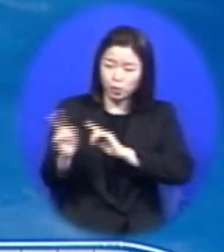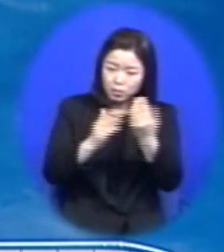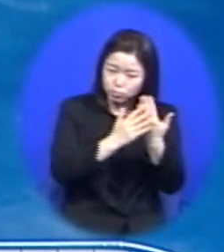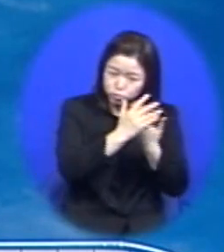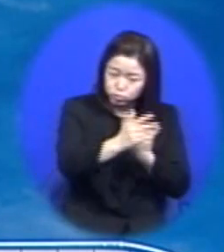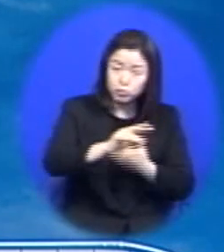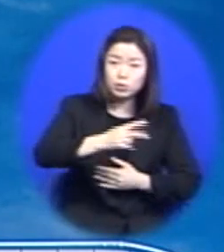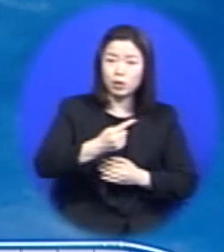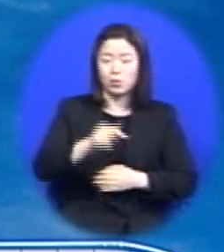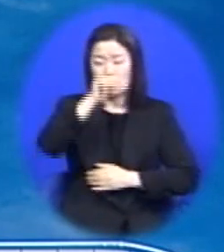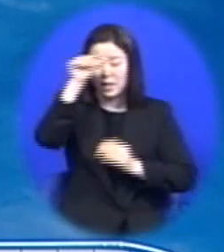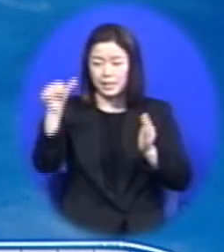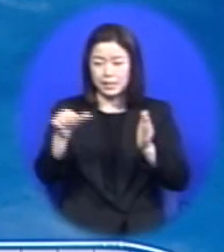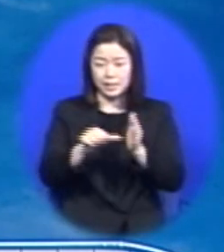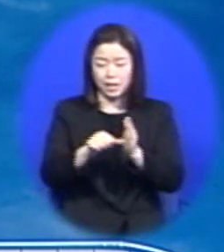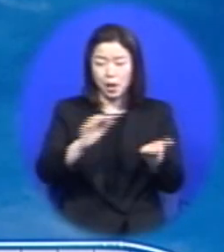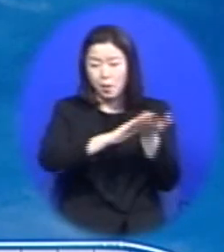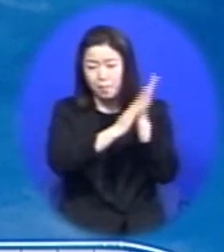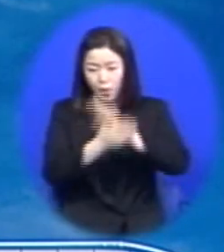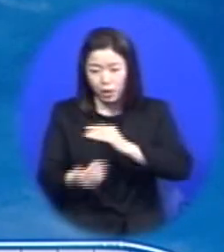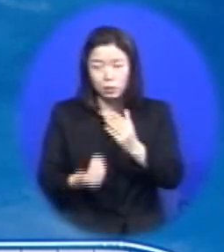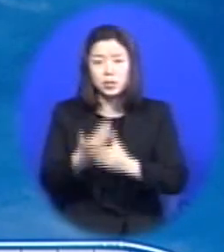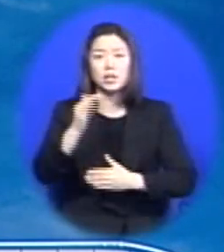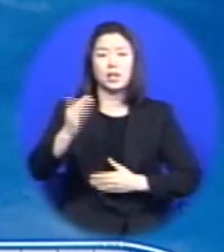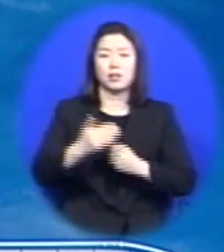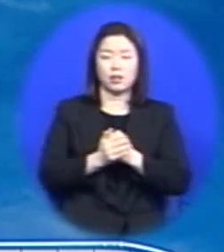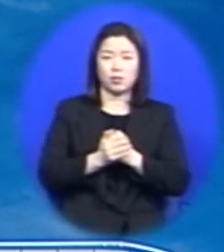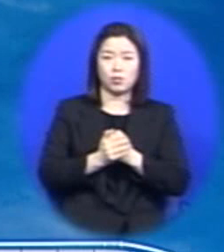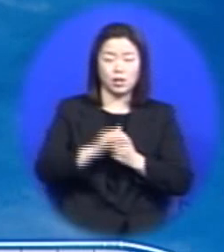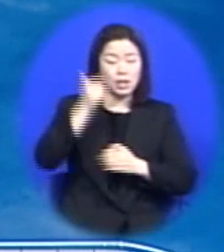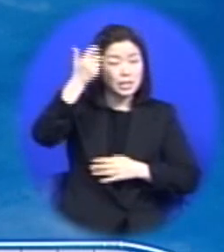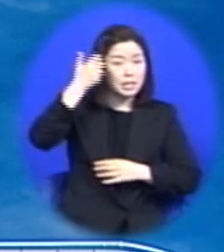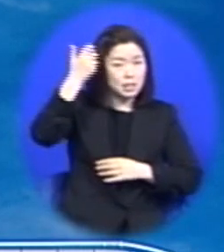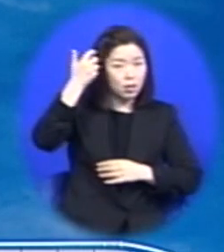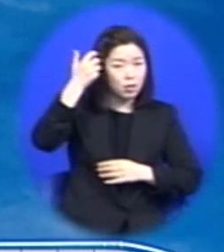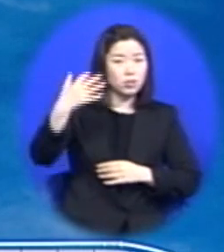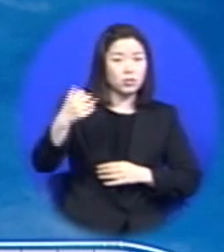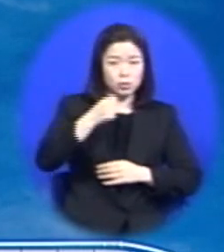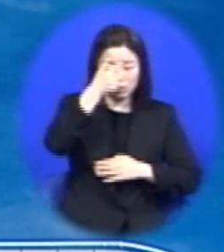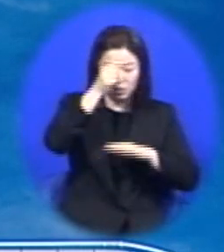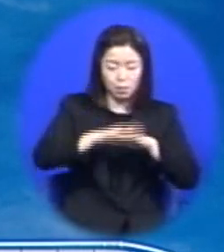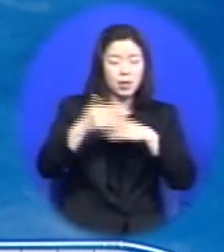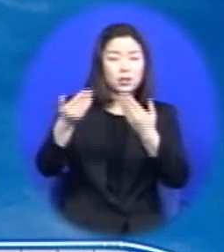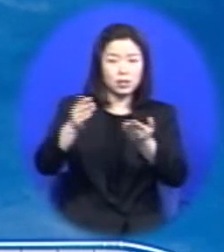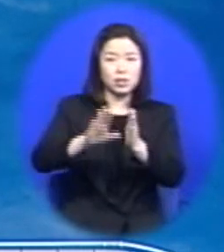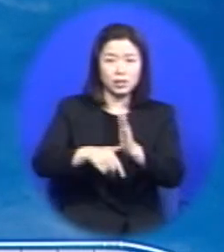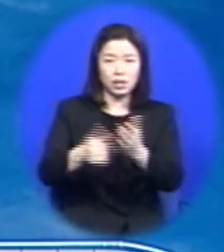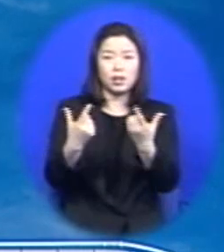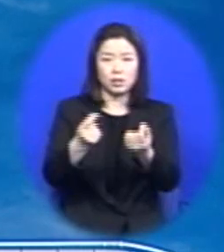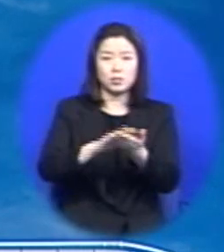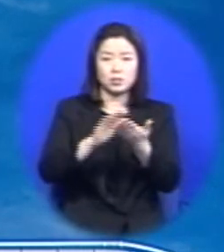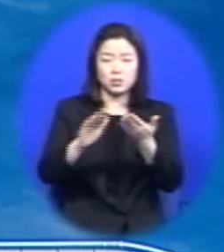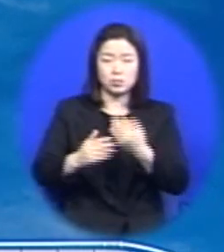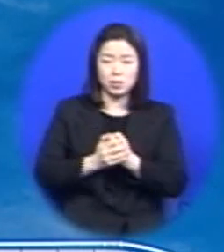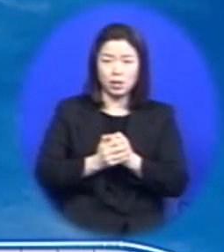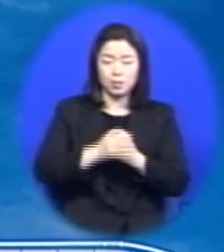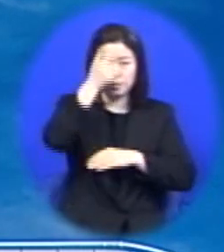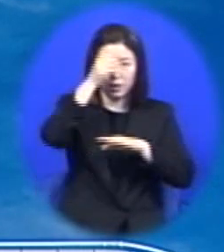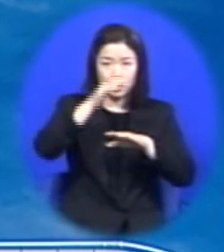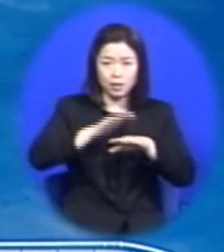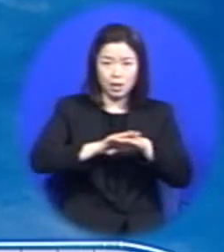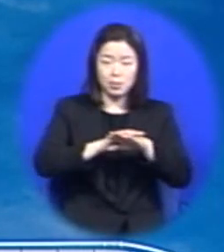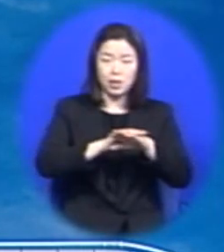인생의 변화도 일어나는 겁니다. 예배 때문에. 영으로 예배 드릴 때예요. 예배의 형식 무시하면